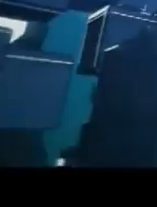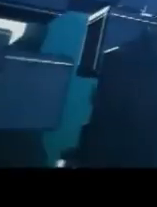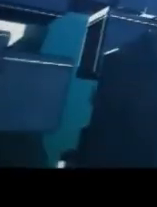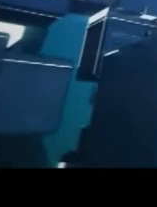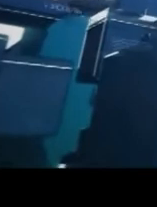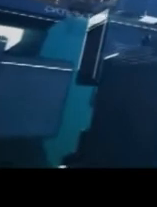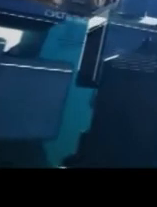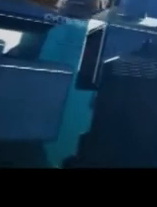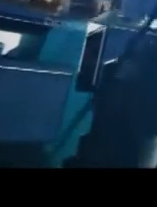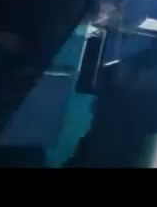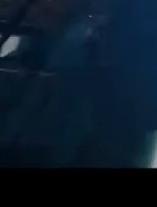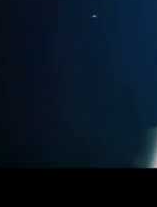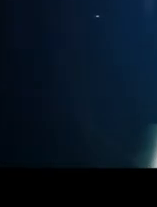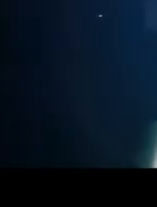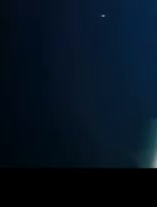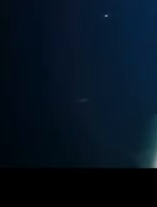Музика